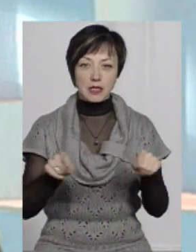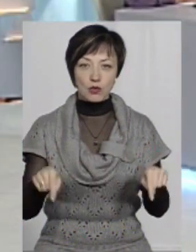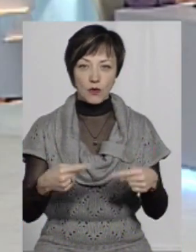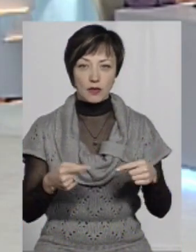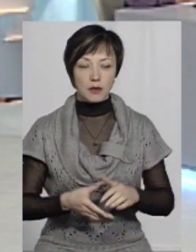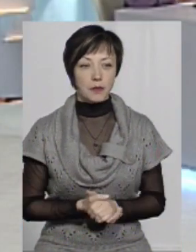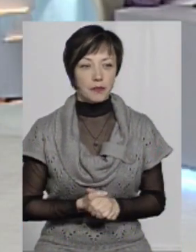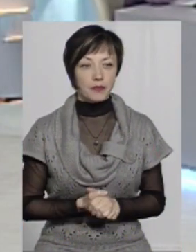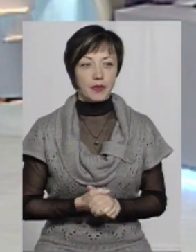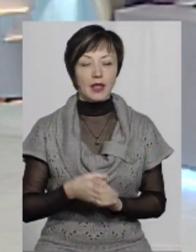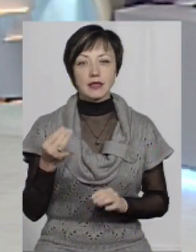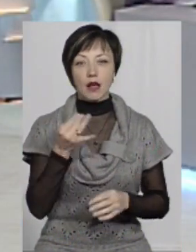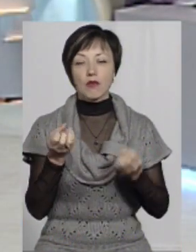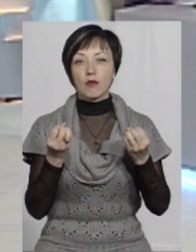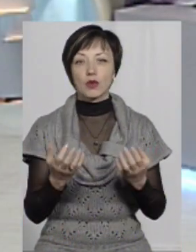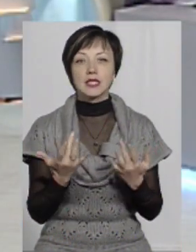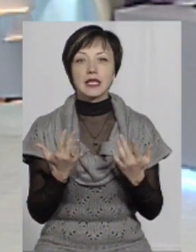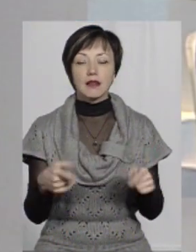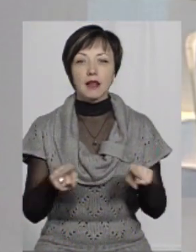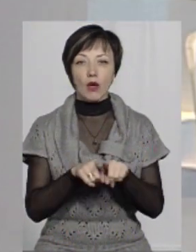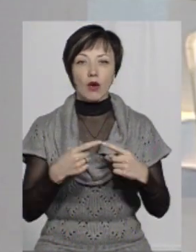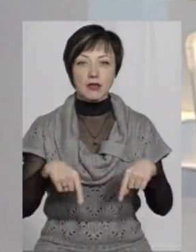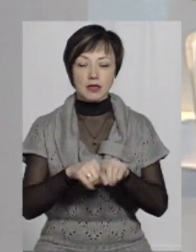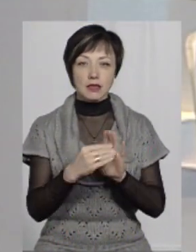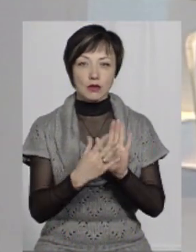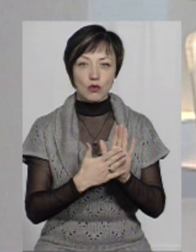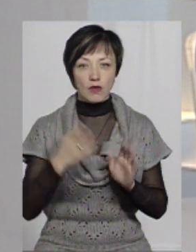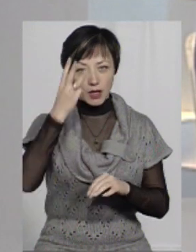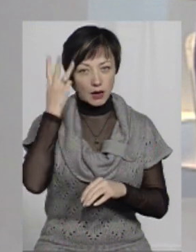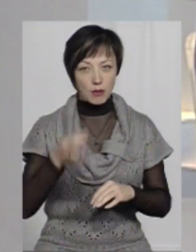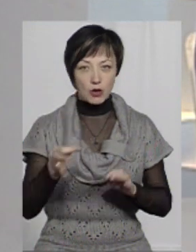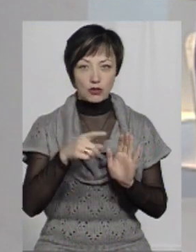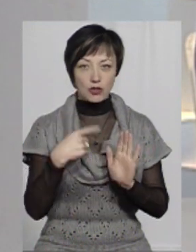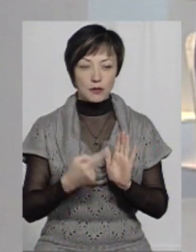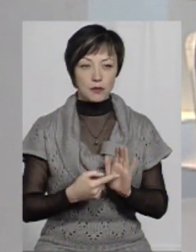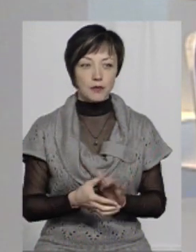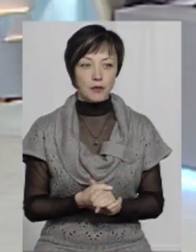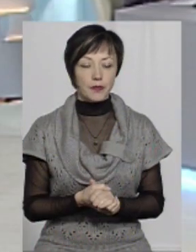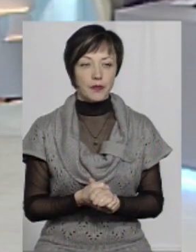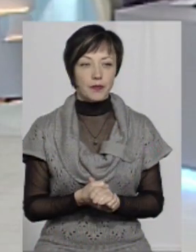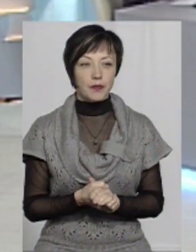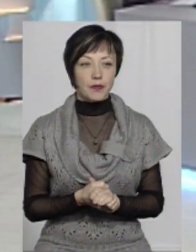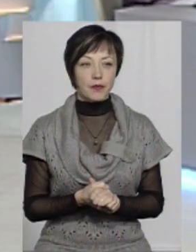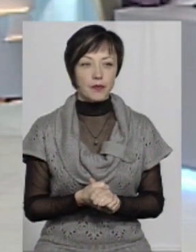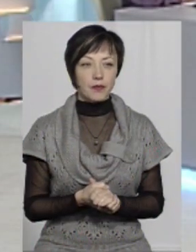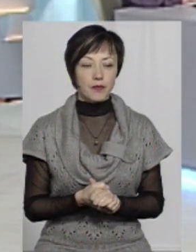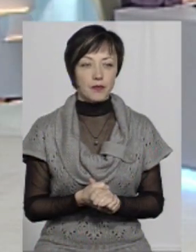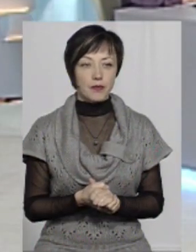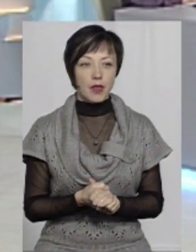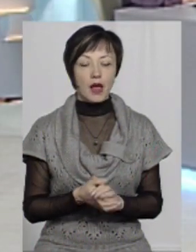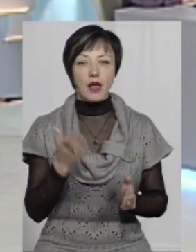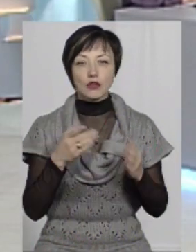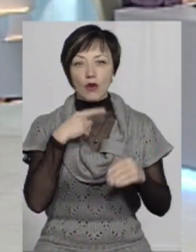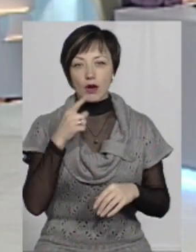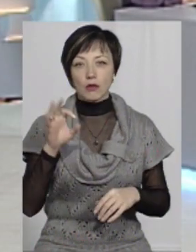засновниками. Цікаво, якщо так просто, скільки ж таких організацій зареєстровано на Хмельниччині? Ну, взагалі, якщо говорити про